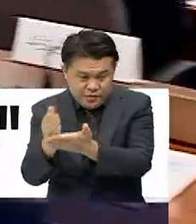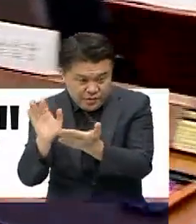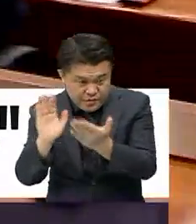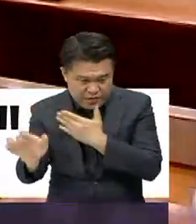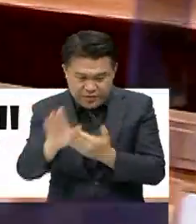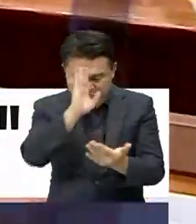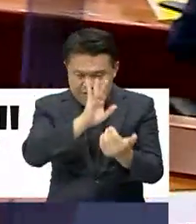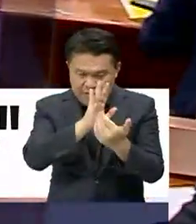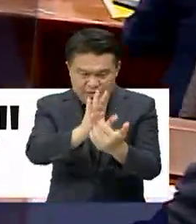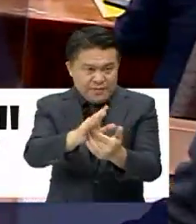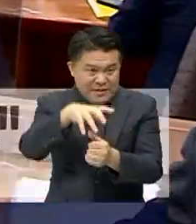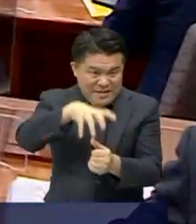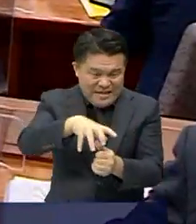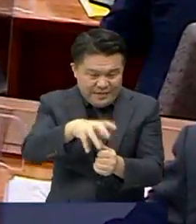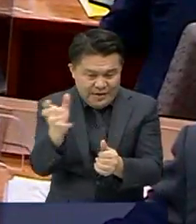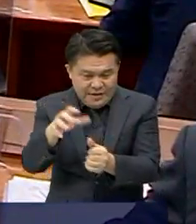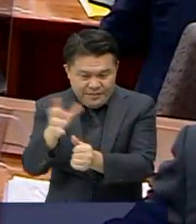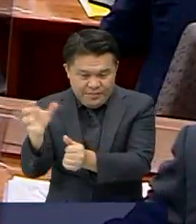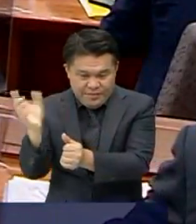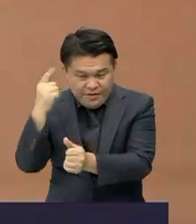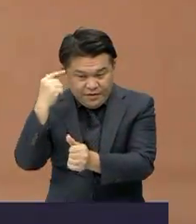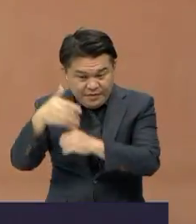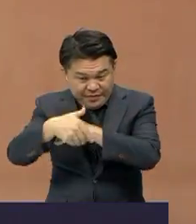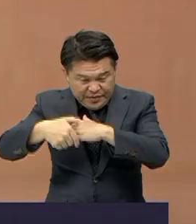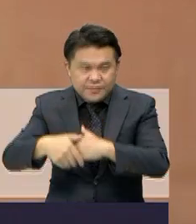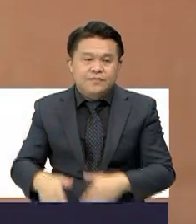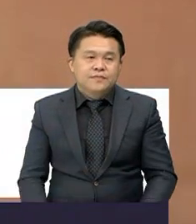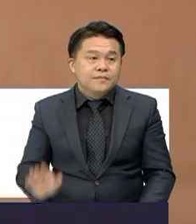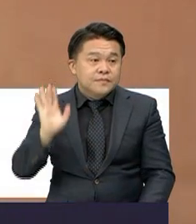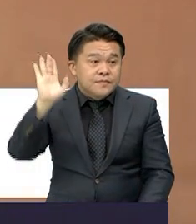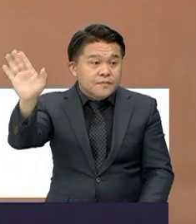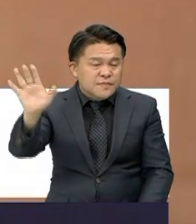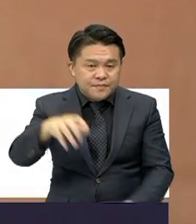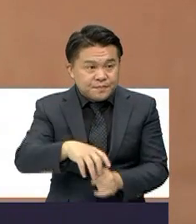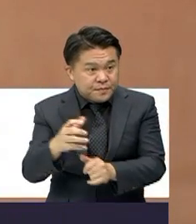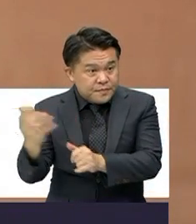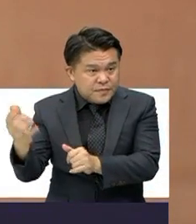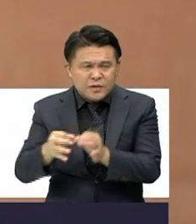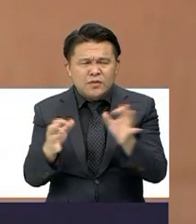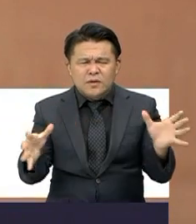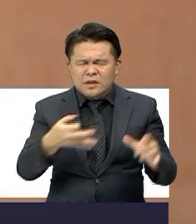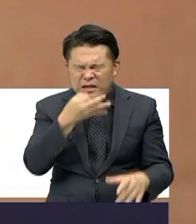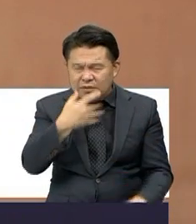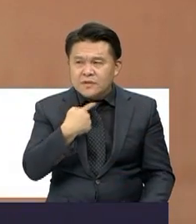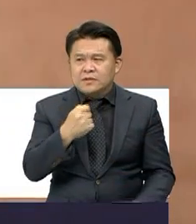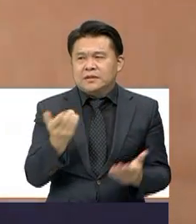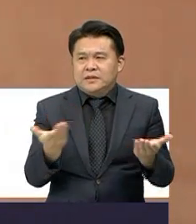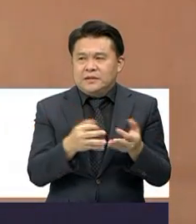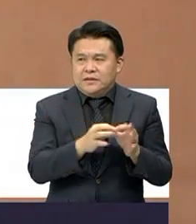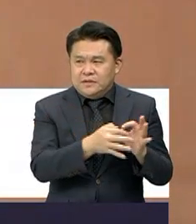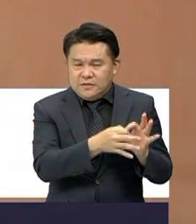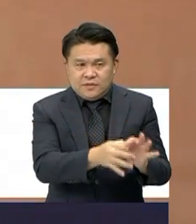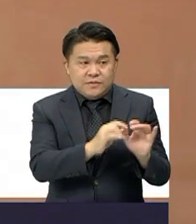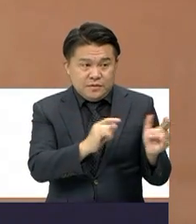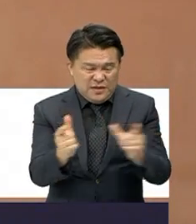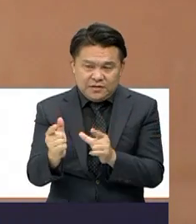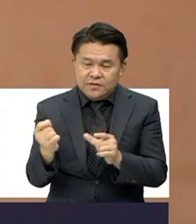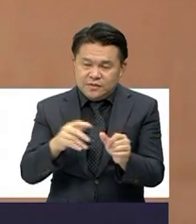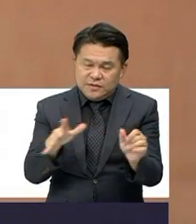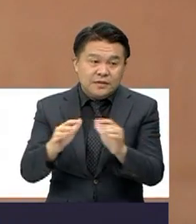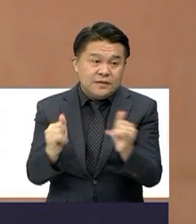완화 조치를 확대하겠다는 게 정부 계획입니다. 방역 완화 조치는 그동안 고통이 컸던 업종이나 소외된